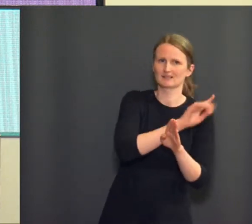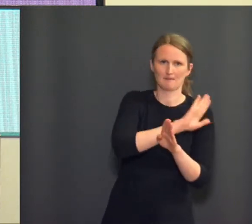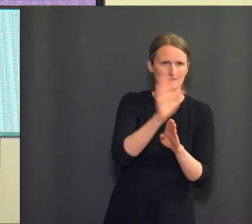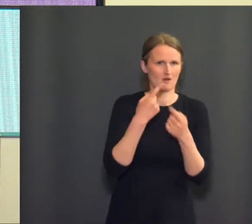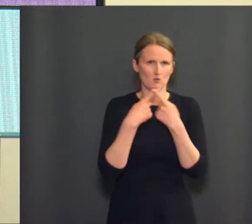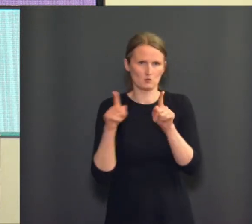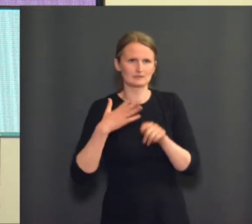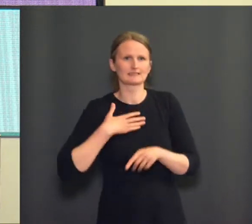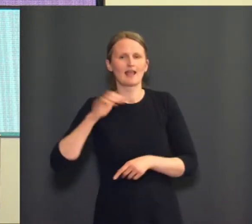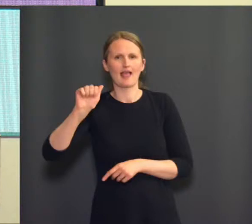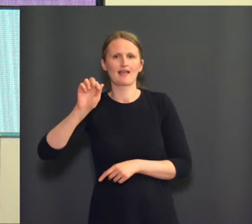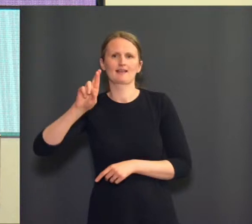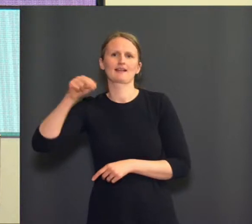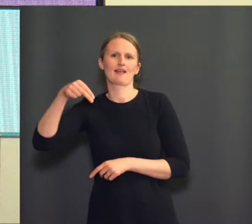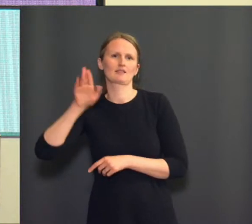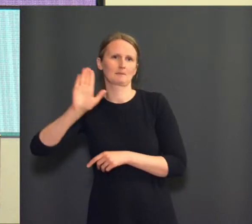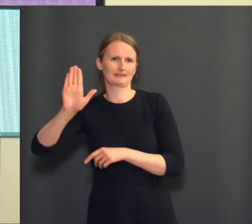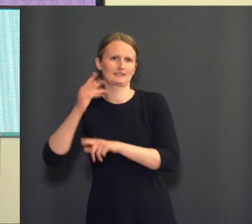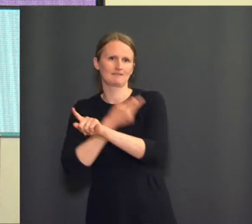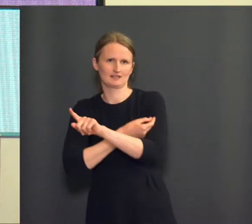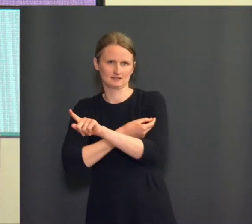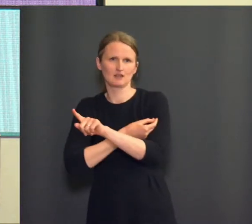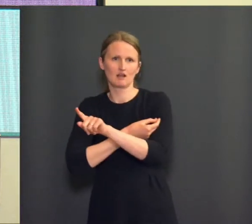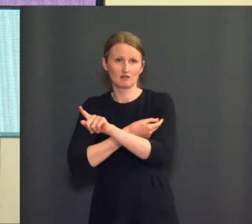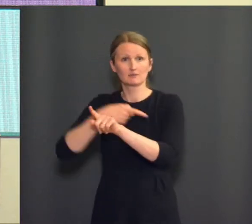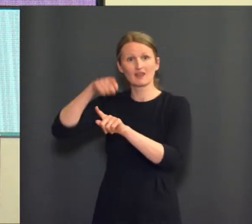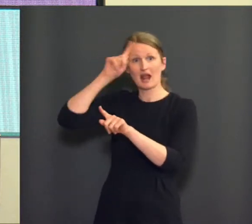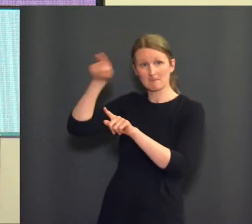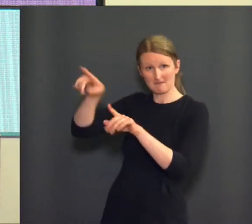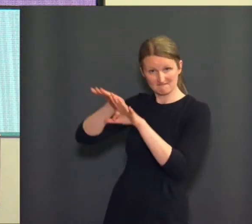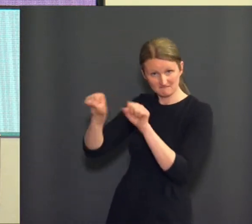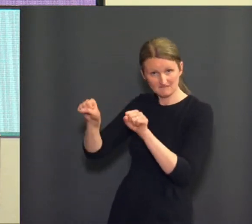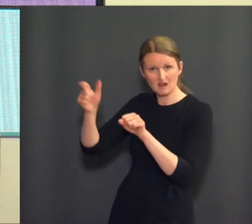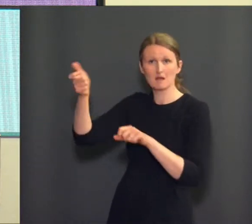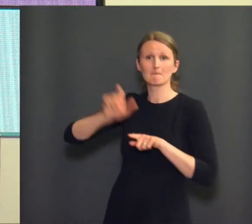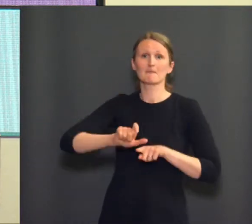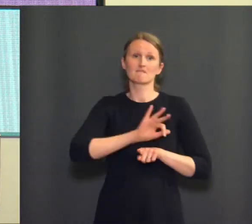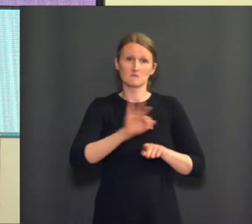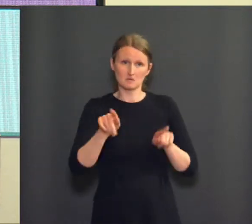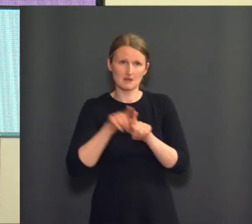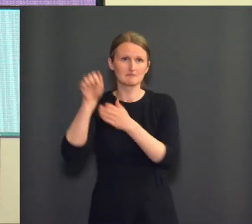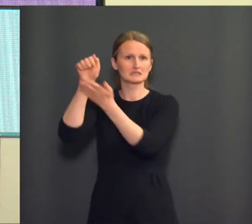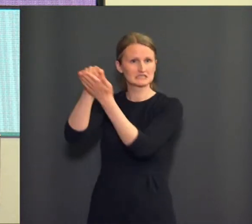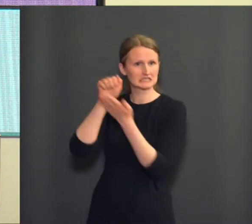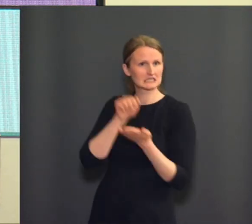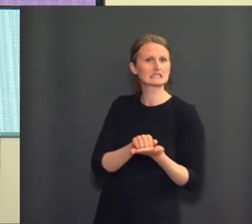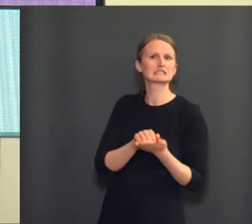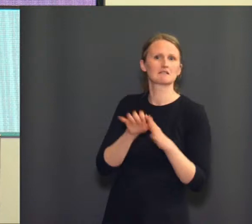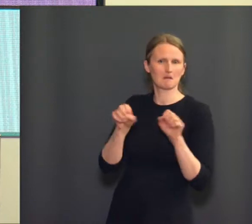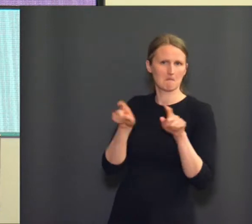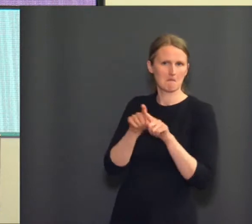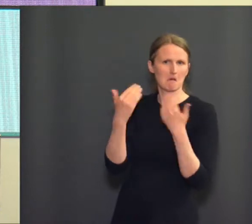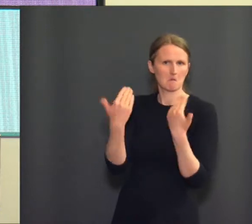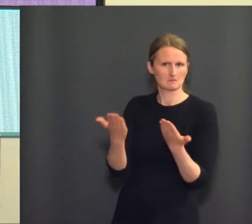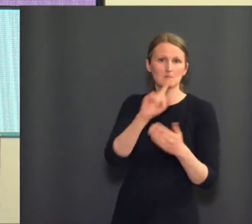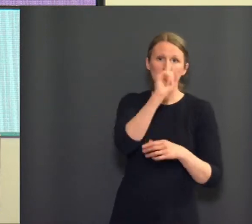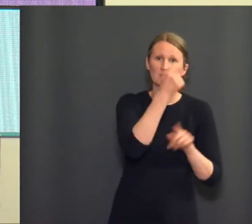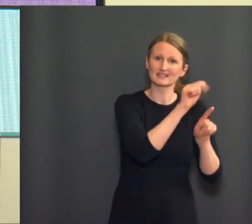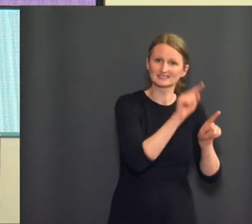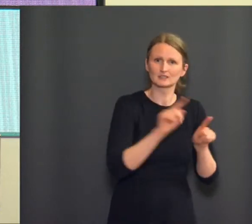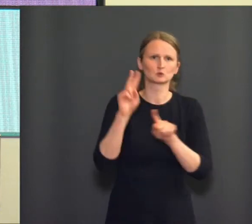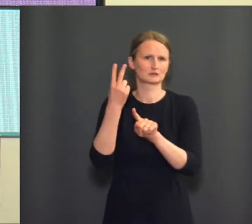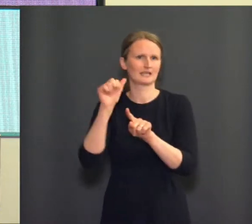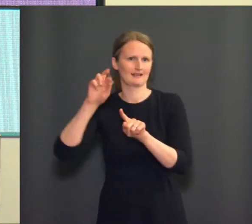de l'Allemagne et la France lui a emboîté le pas. Il faut souligner que le pays qui a le plus d'expérience dans l'emploi du